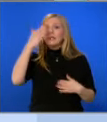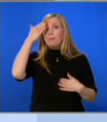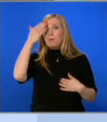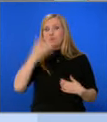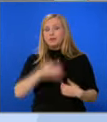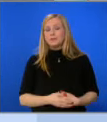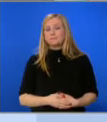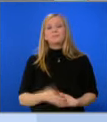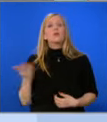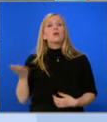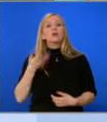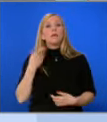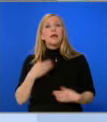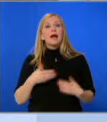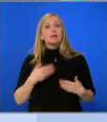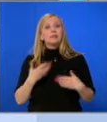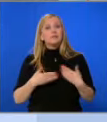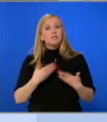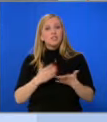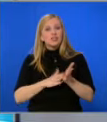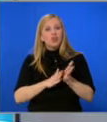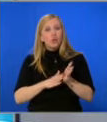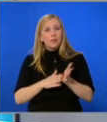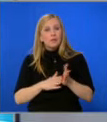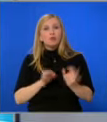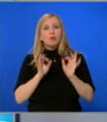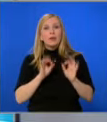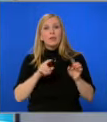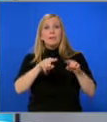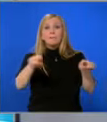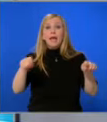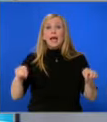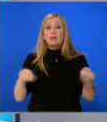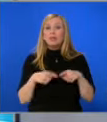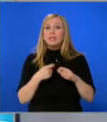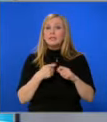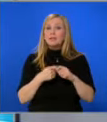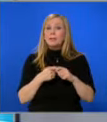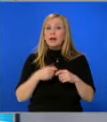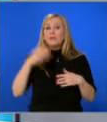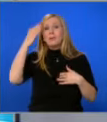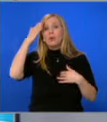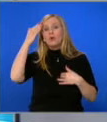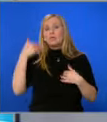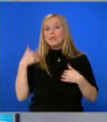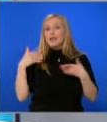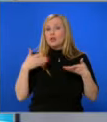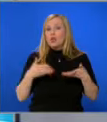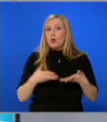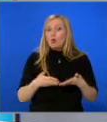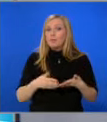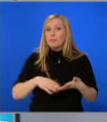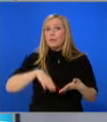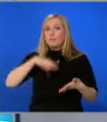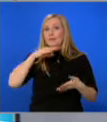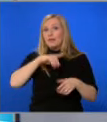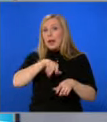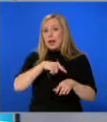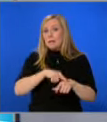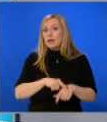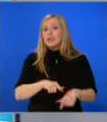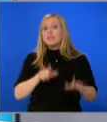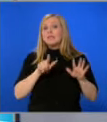Тогава бяха раздвижени документите, така че да бъде определено петното, на което да се прави болницата. На нас за толкова не стигна времето. За 7-8 месеца